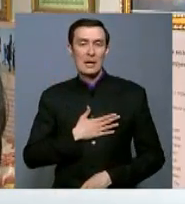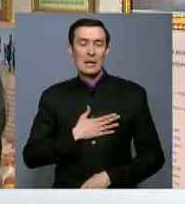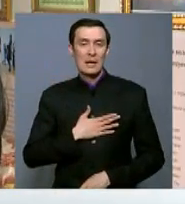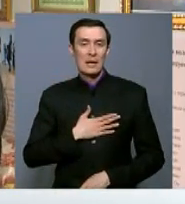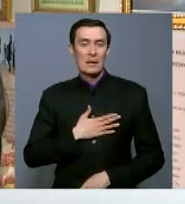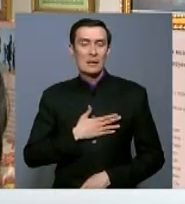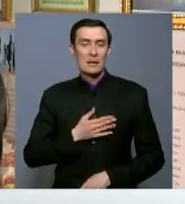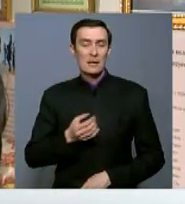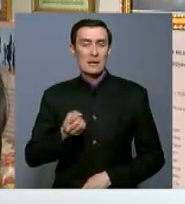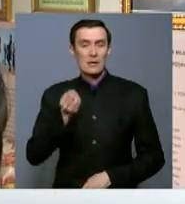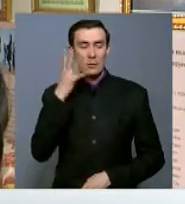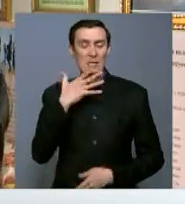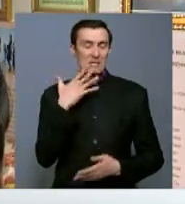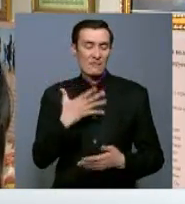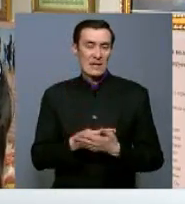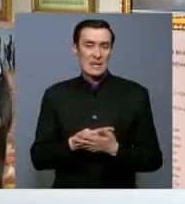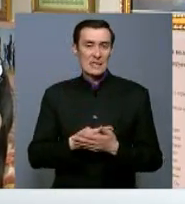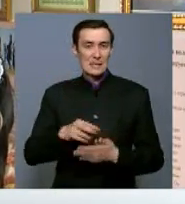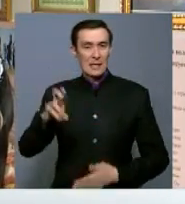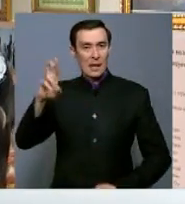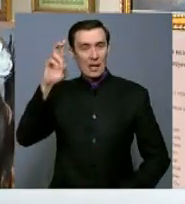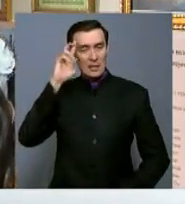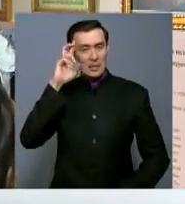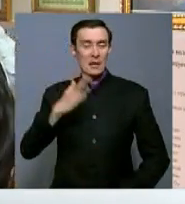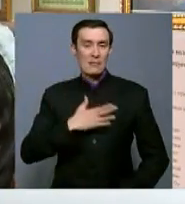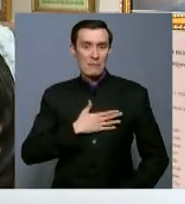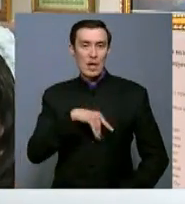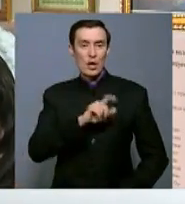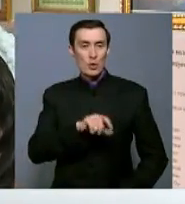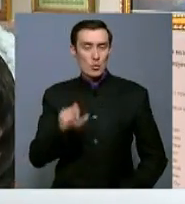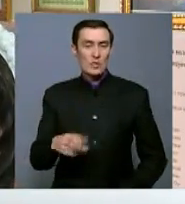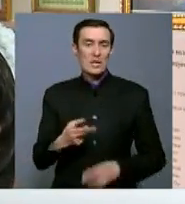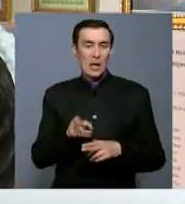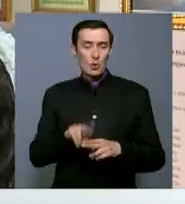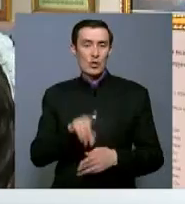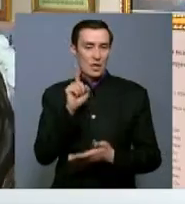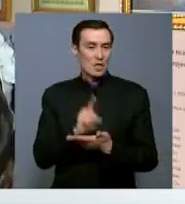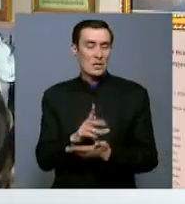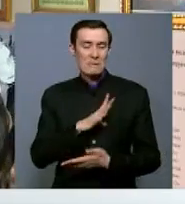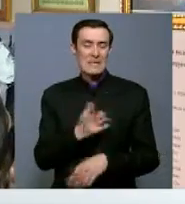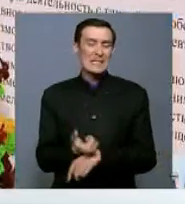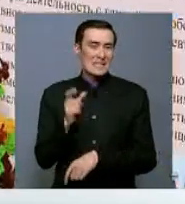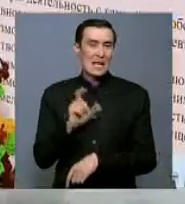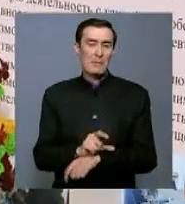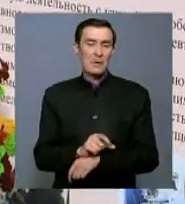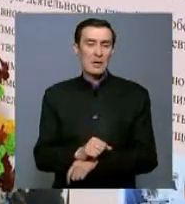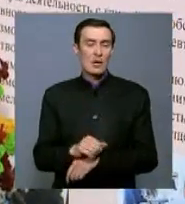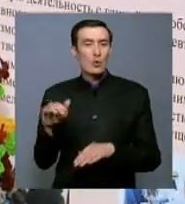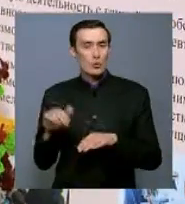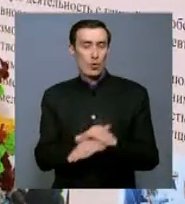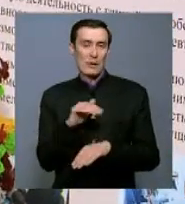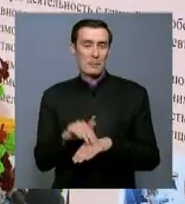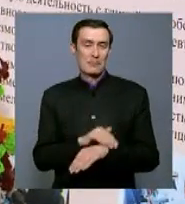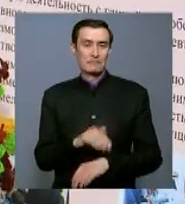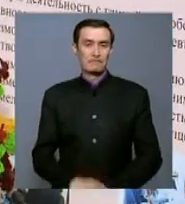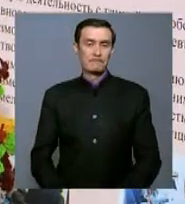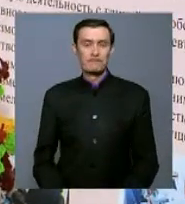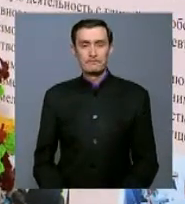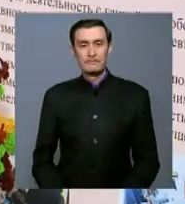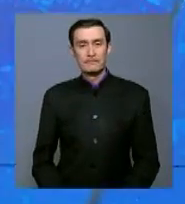нашей страны, также мы люди, которые должны быть самыми человечными и добрыми.